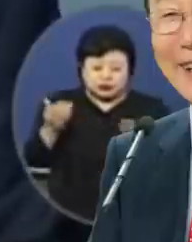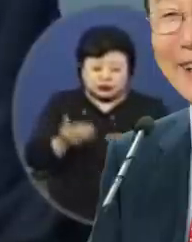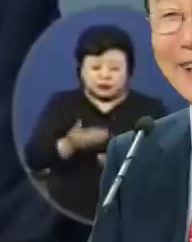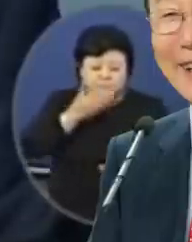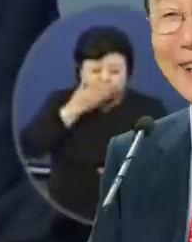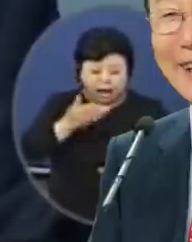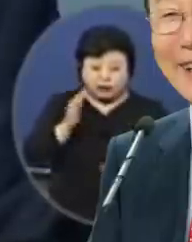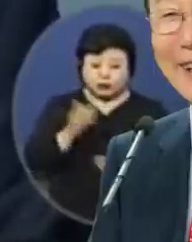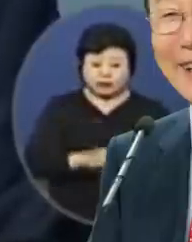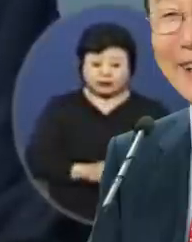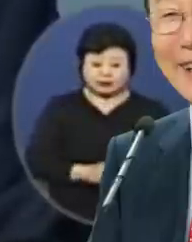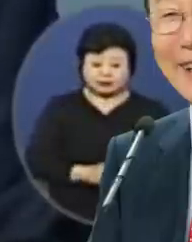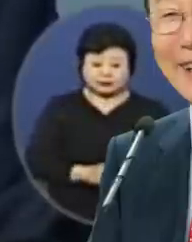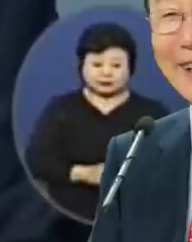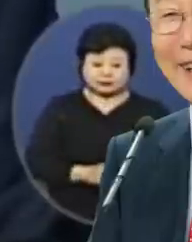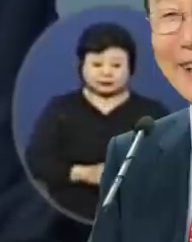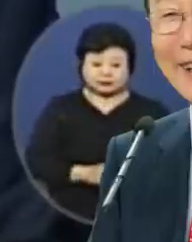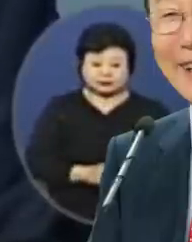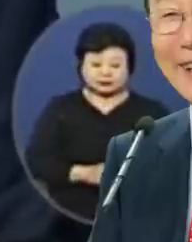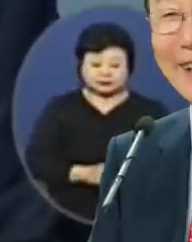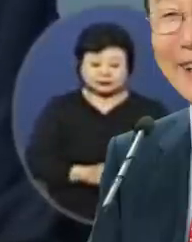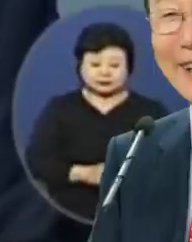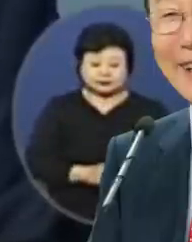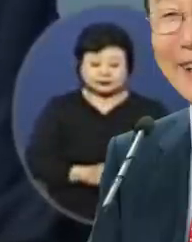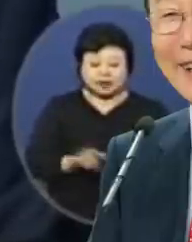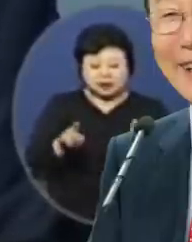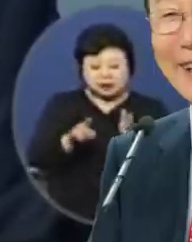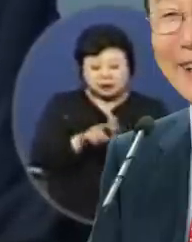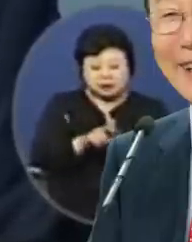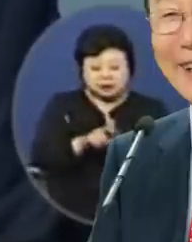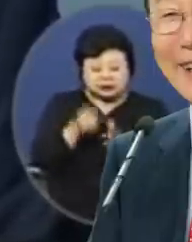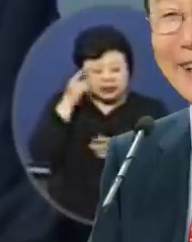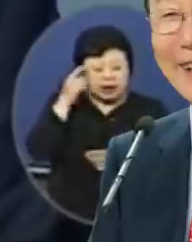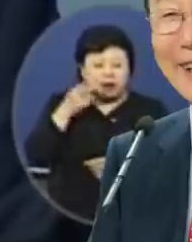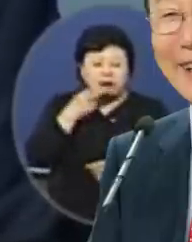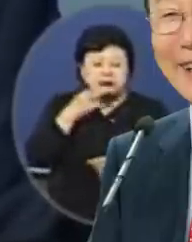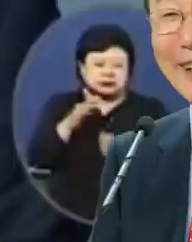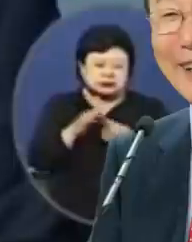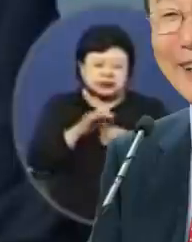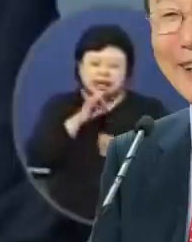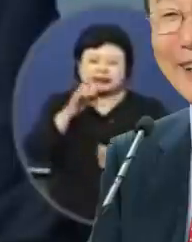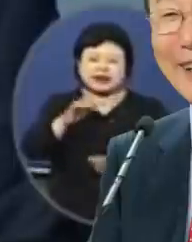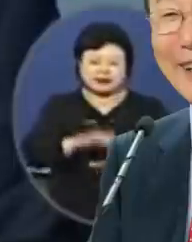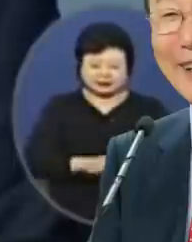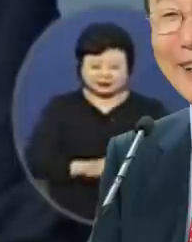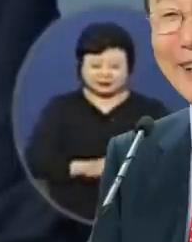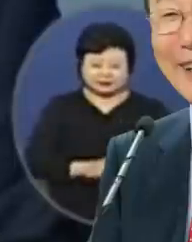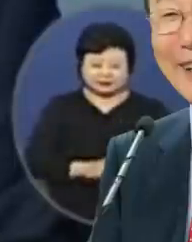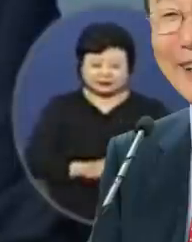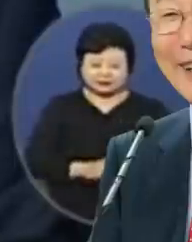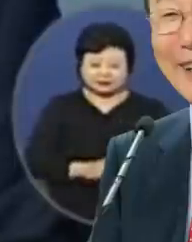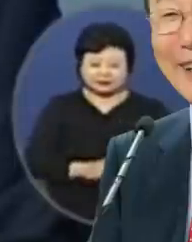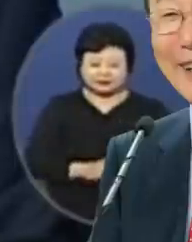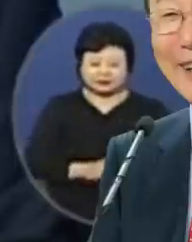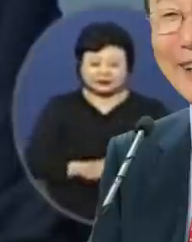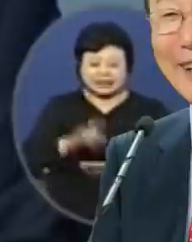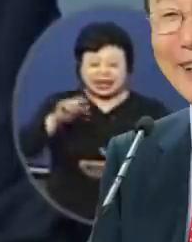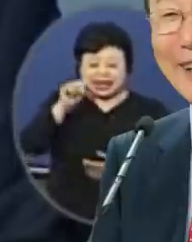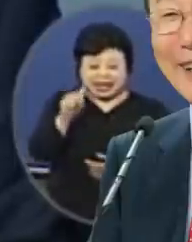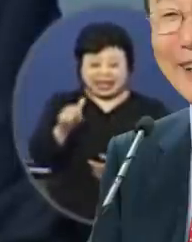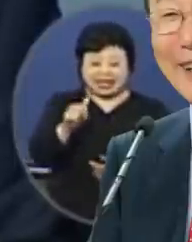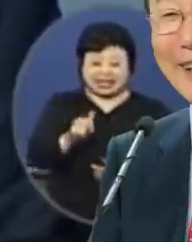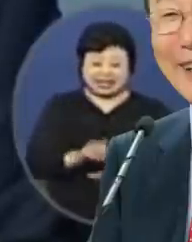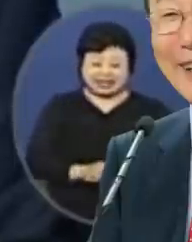할 수 있습니다. 그러나 좀처럼 믿으려고 생각하지 않습니다. 이번에 제가 LA에서